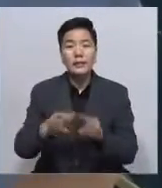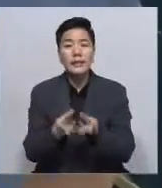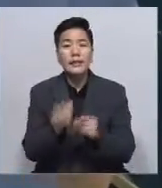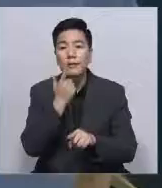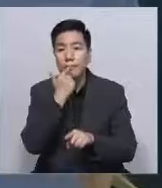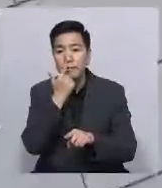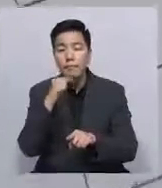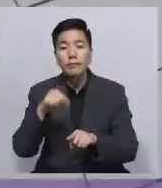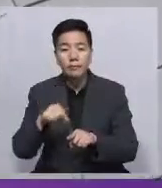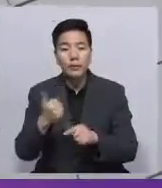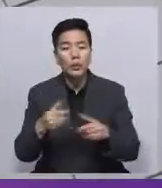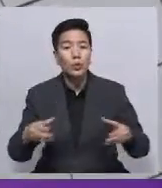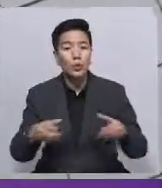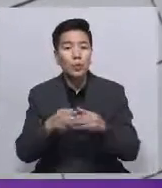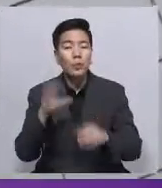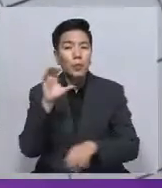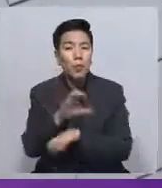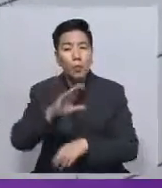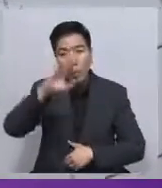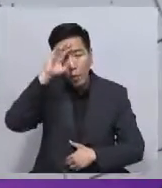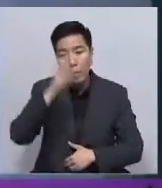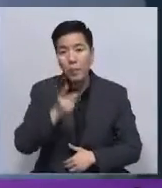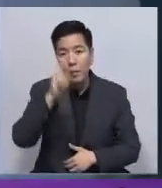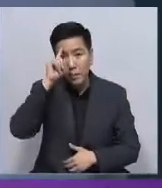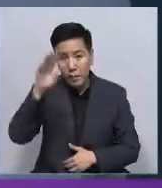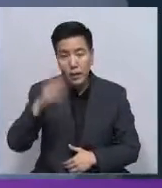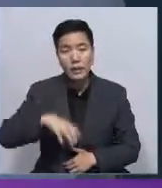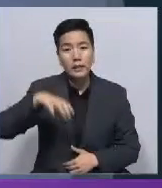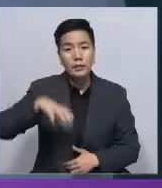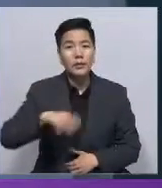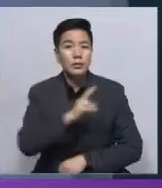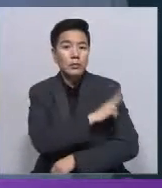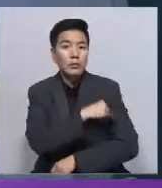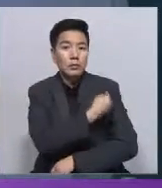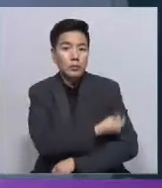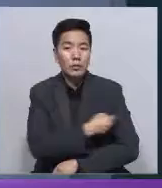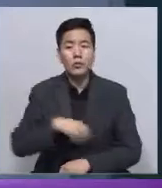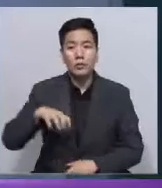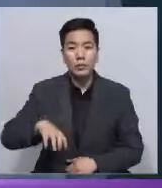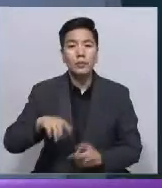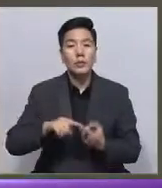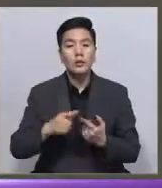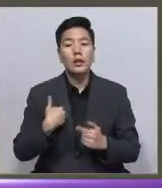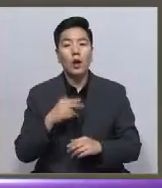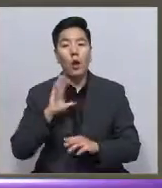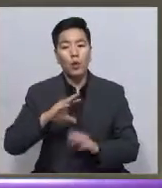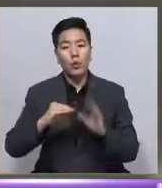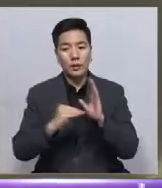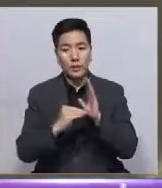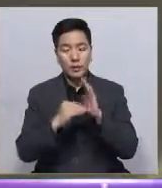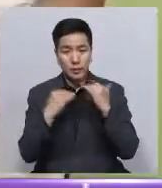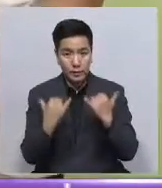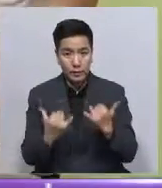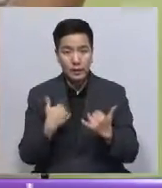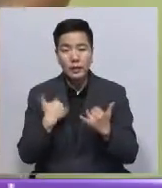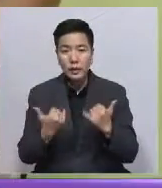คลินิกสัตวแพทย์ดินแดงในกลุ่มควบคุมโรคพิษสุนัขบ้าสังกัดของสำนักงานสัตวแพทย์สาธารณสุขสำนักอนามัยกรุงเทพมหาน